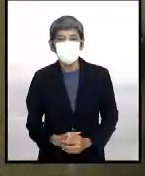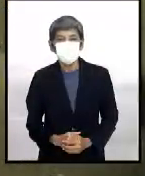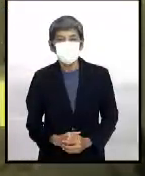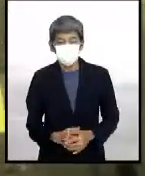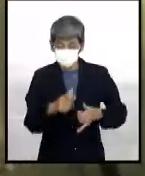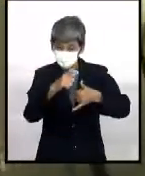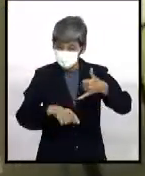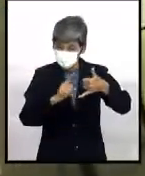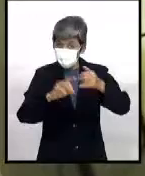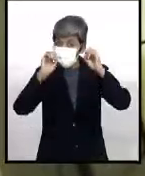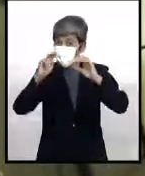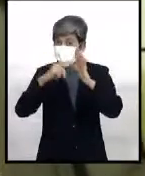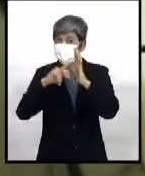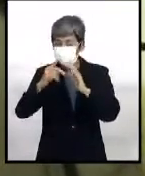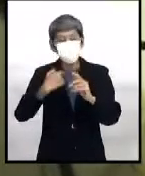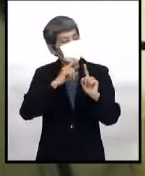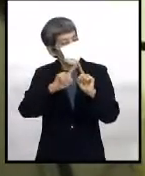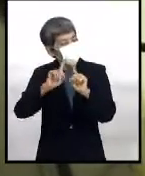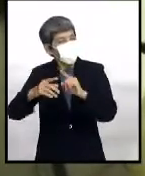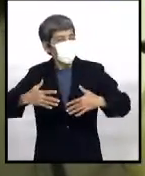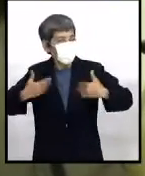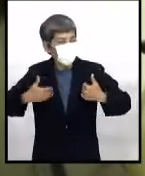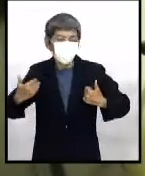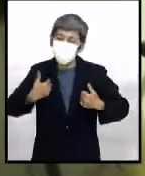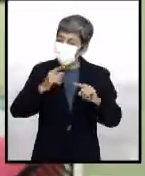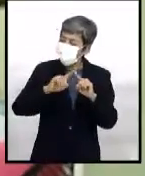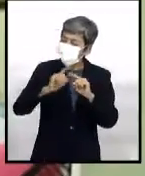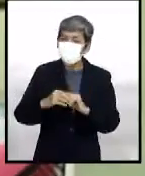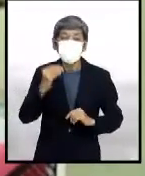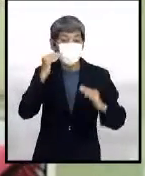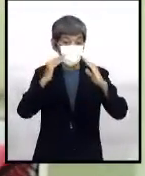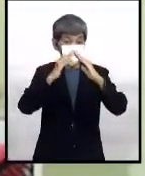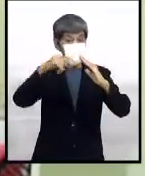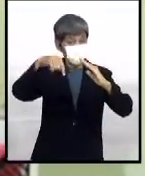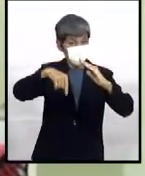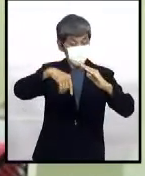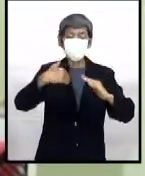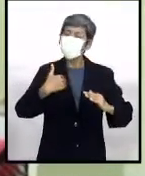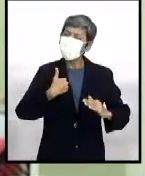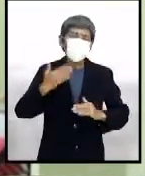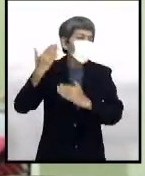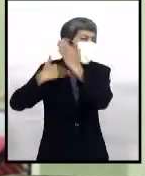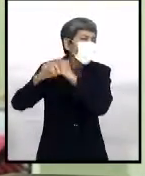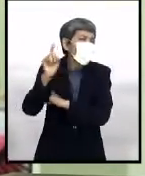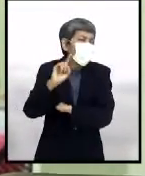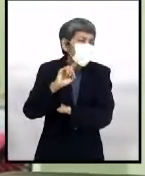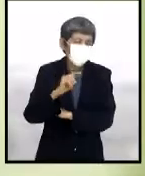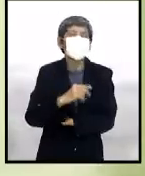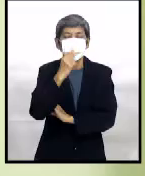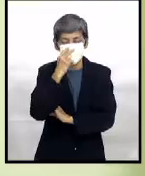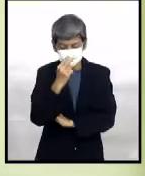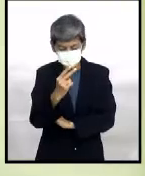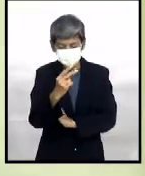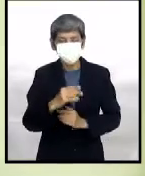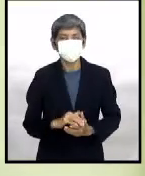ส่วนตัวของครูนัทมีทั้งสนุกแล้วก็หลากหลายรสชาติและอารมณ์แต่ว่าบ้านเรียนศิรวีนี้จะมีที่มายังไงไปฟังครูนัทเล่